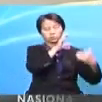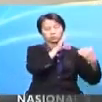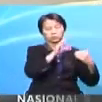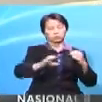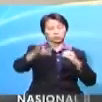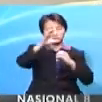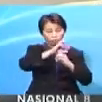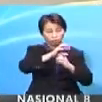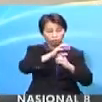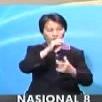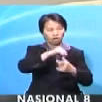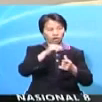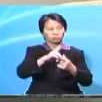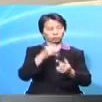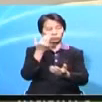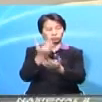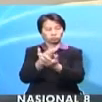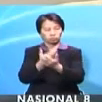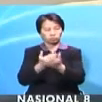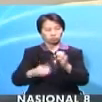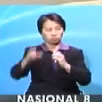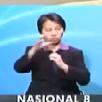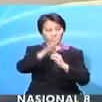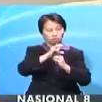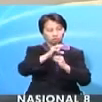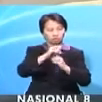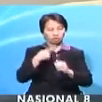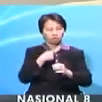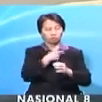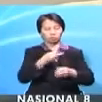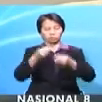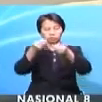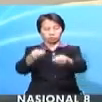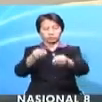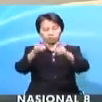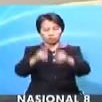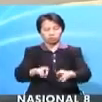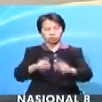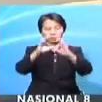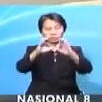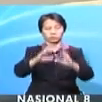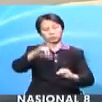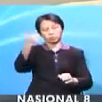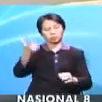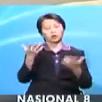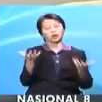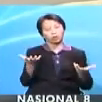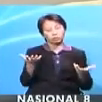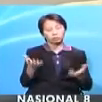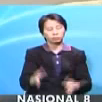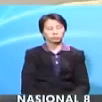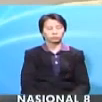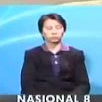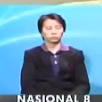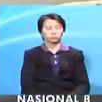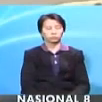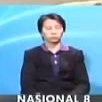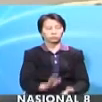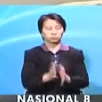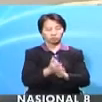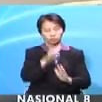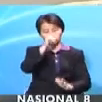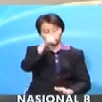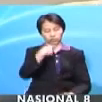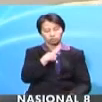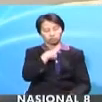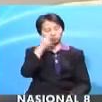duet yang kita tampung itu kita berikan kepada rakyat secara lain maka sudah tentu